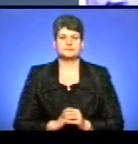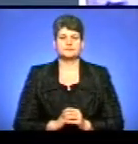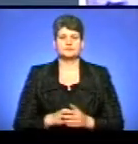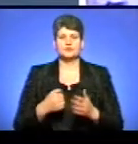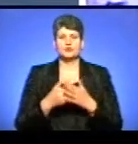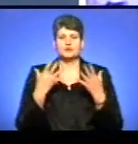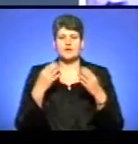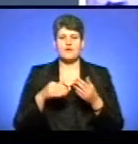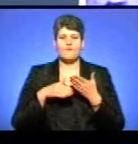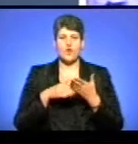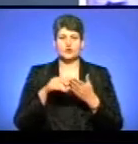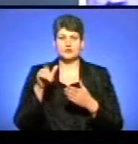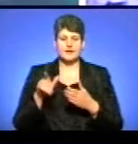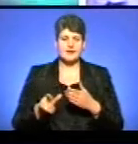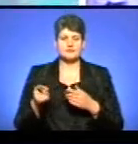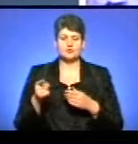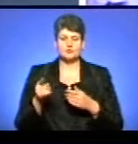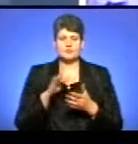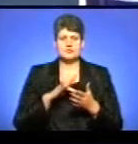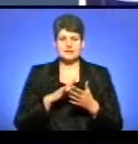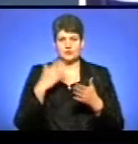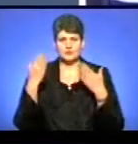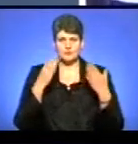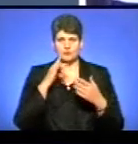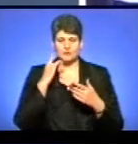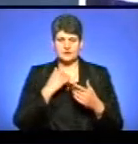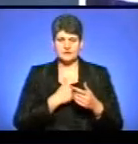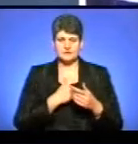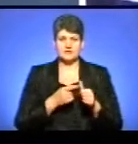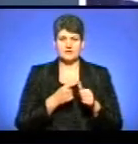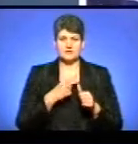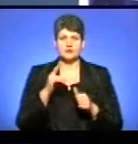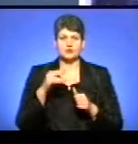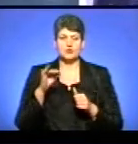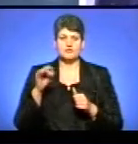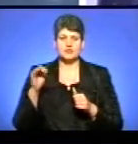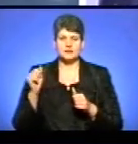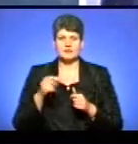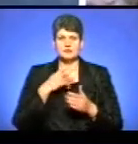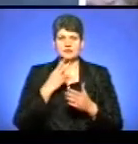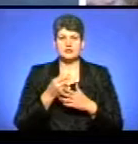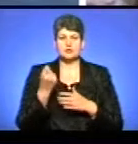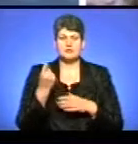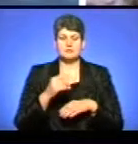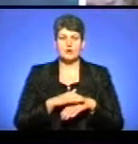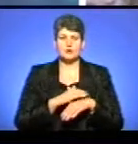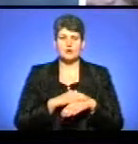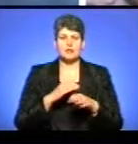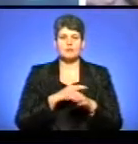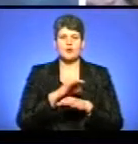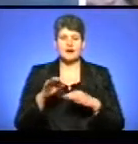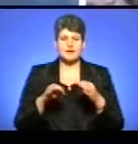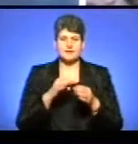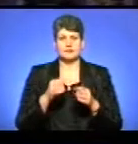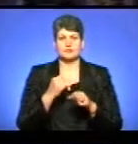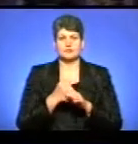До Дня волонтера у Тернопільському центрі дозвілля та молодіжних ініціатив імені Олександра Довженка репрезентували 11 благодійних проєктів, які